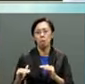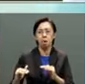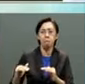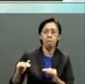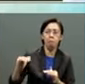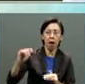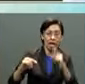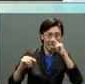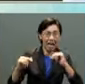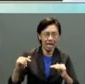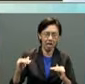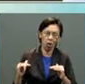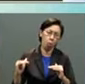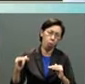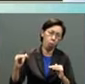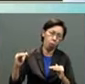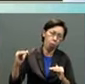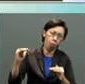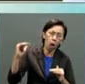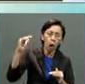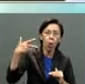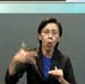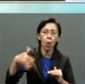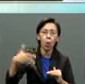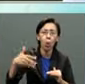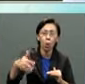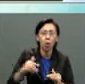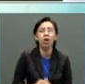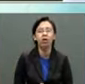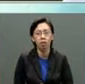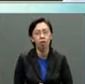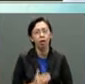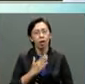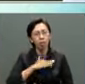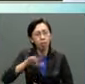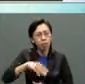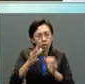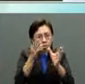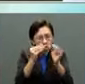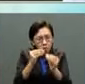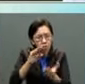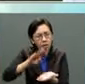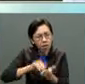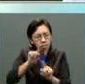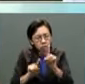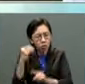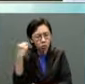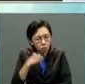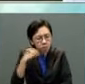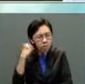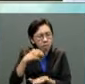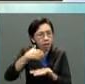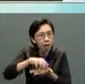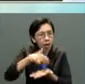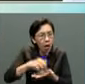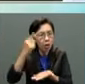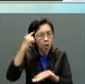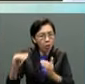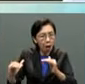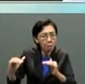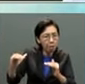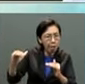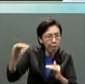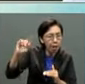ท่าตัวเป็น10เท่าตัวซึ่งสิ่งต่างๆเหล่านี้นะครับเราต้องเรียนรู้สถิติทุกวันผมก็เอามานำเรียนเพื่อเราจะ